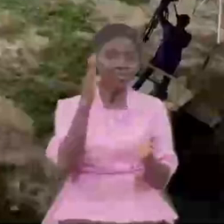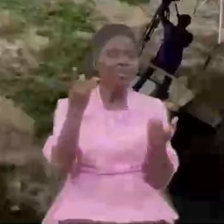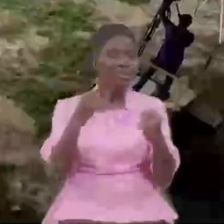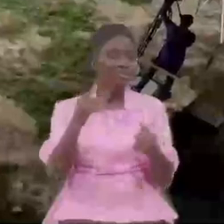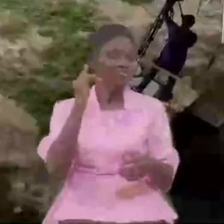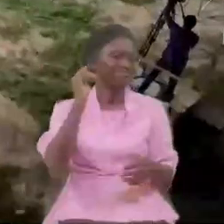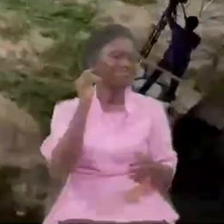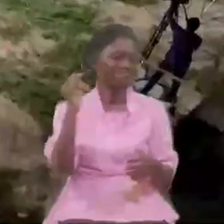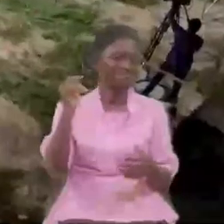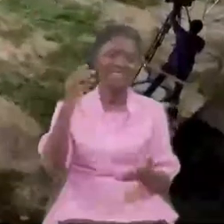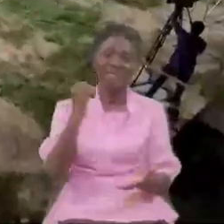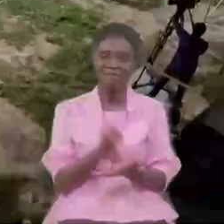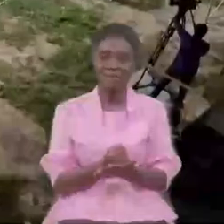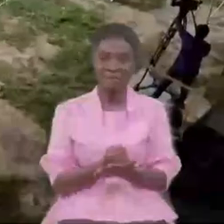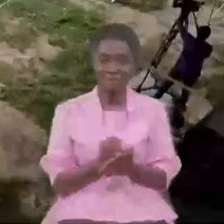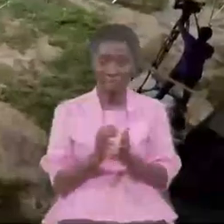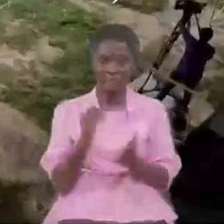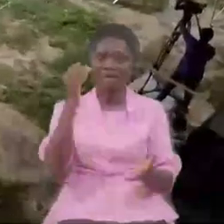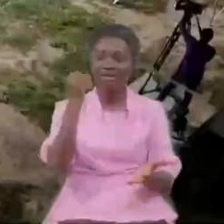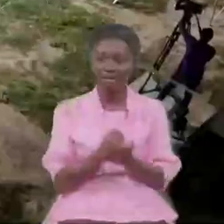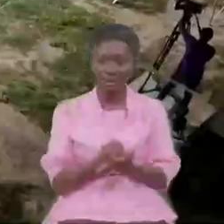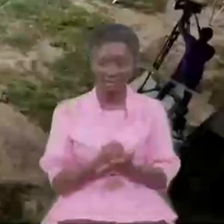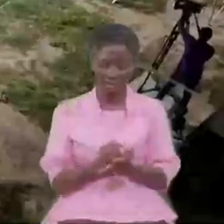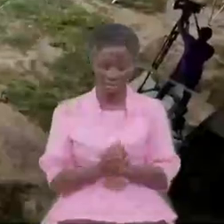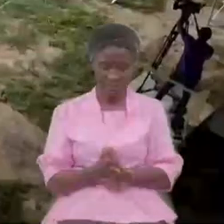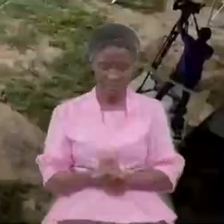votre témoignage. Amen. Amen.